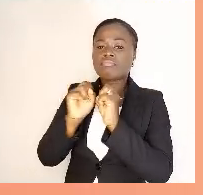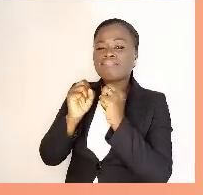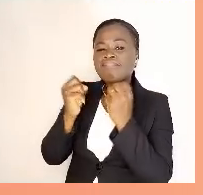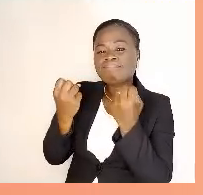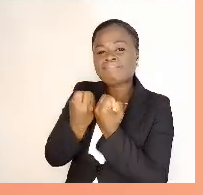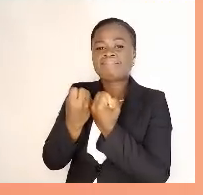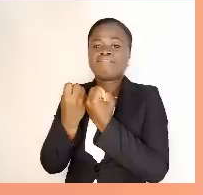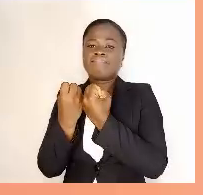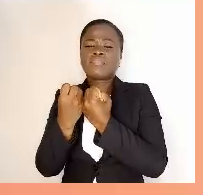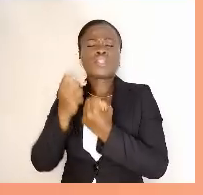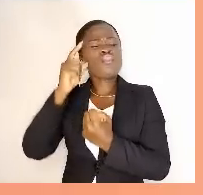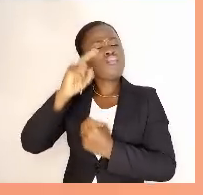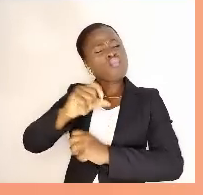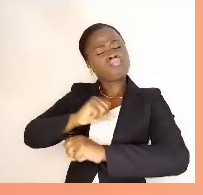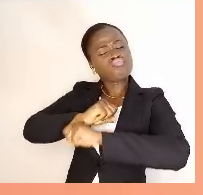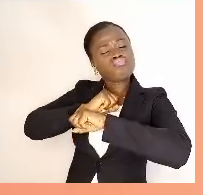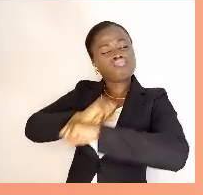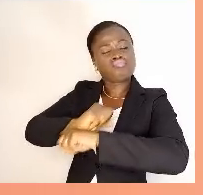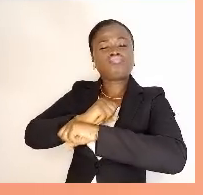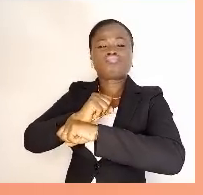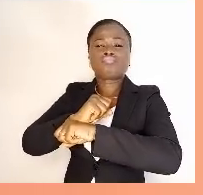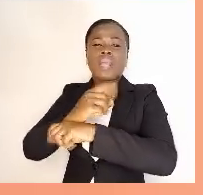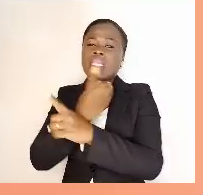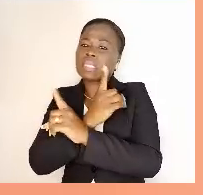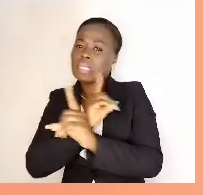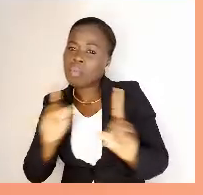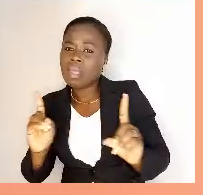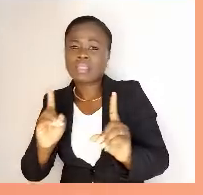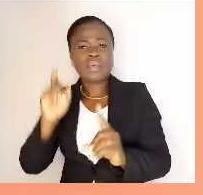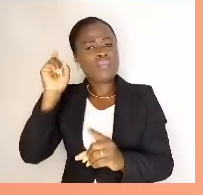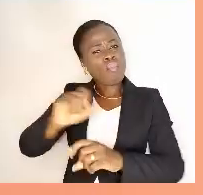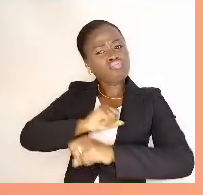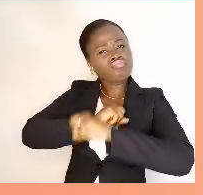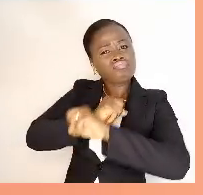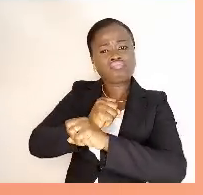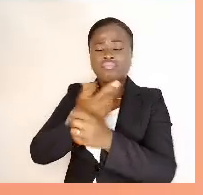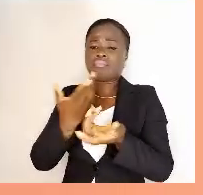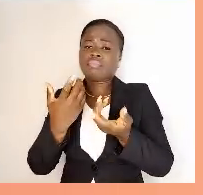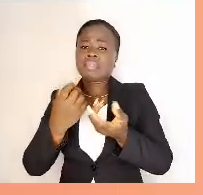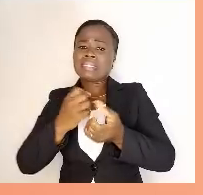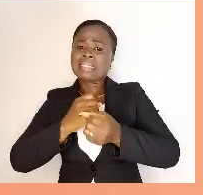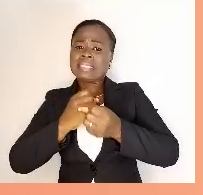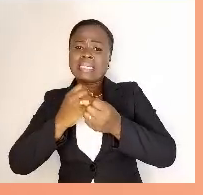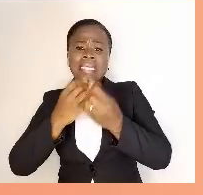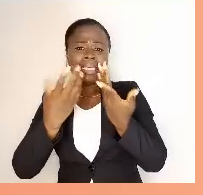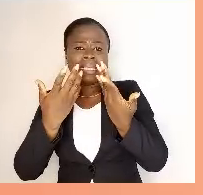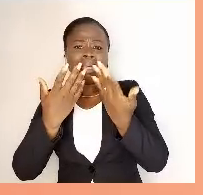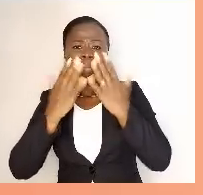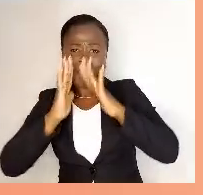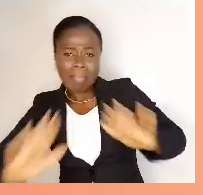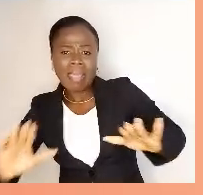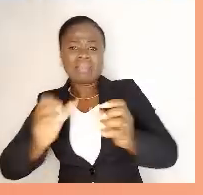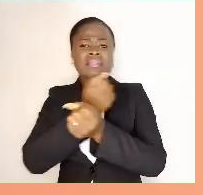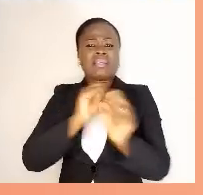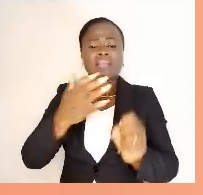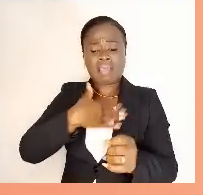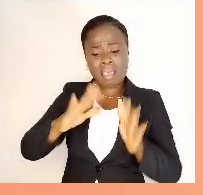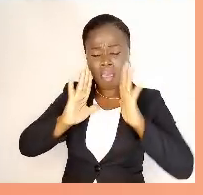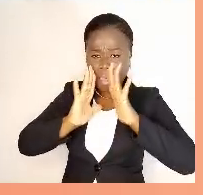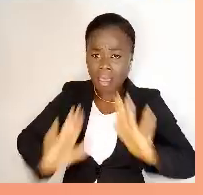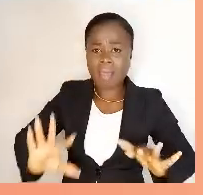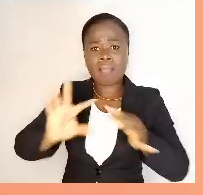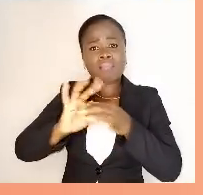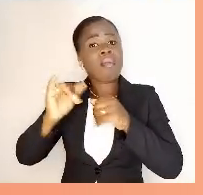apolitiques, soucieux de la sauvegarde des valeurs démocratiques, de la paix, de la sécurité et